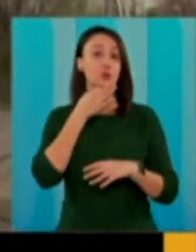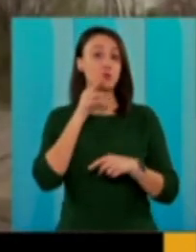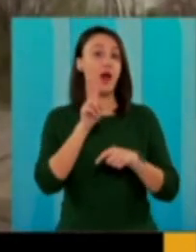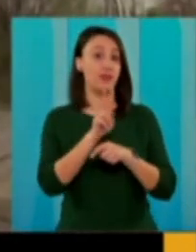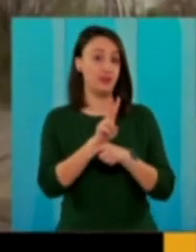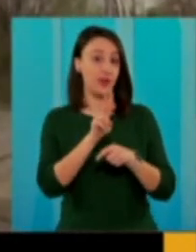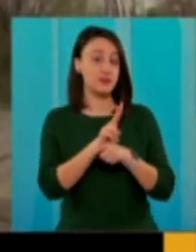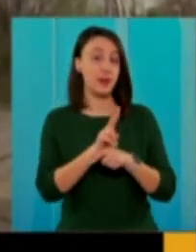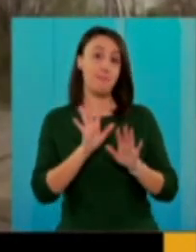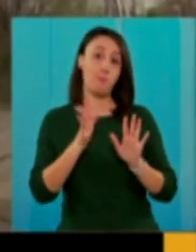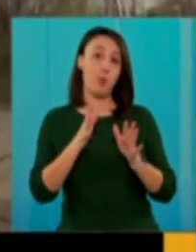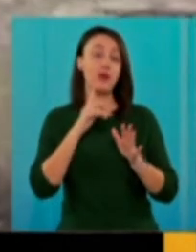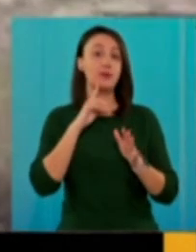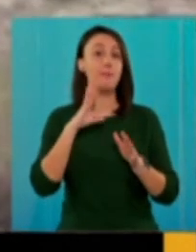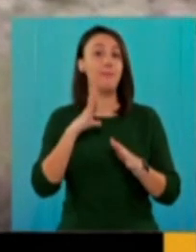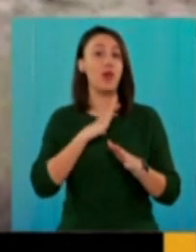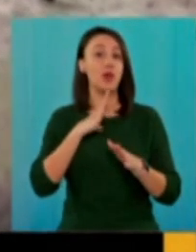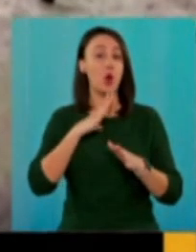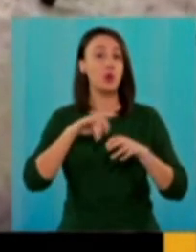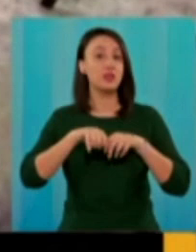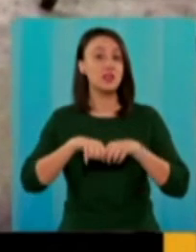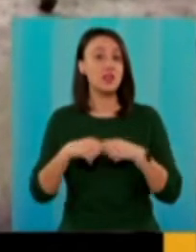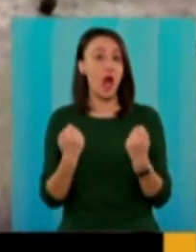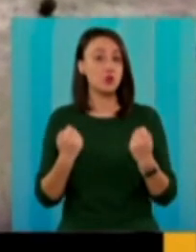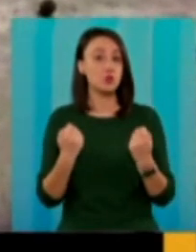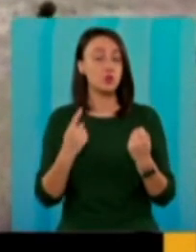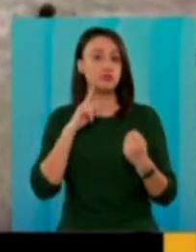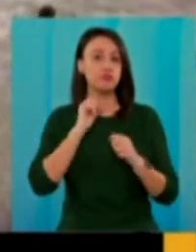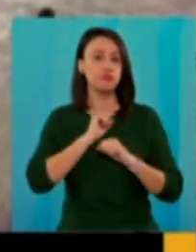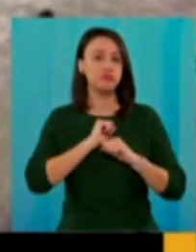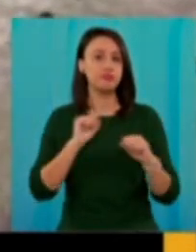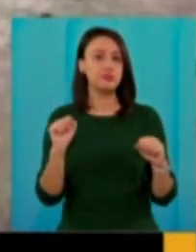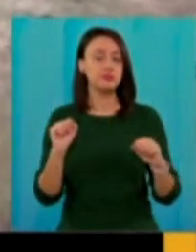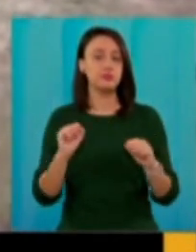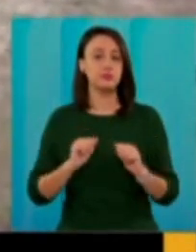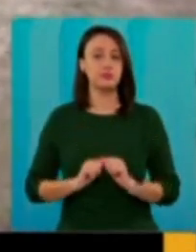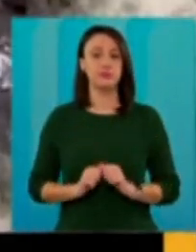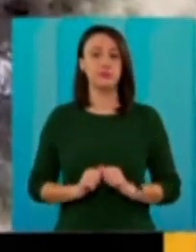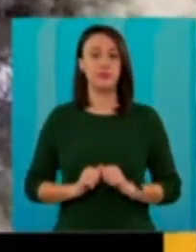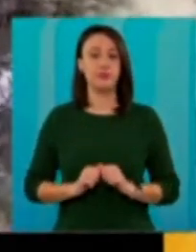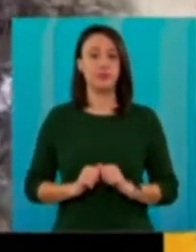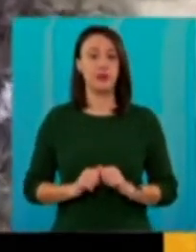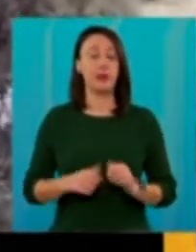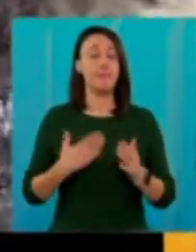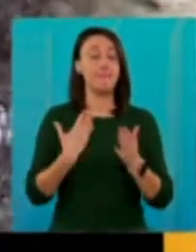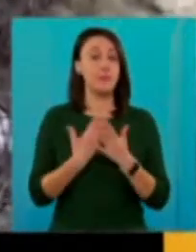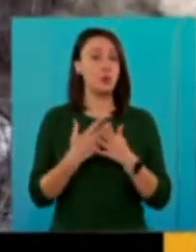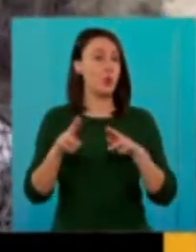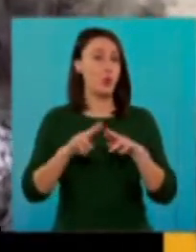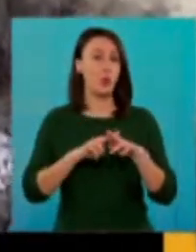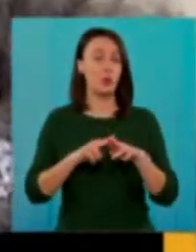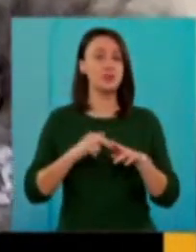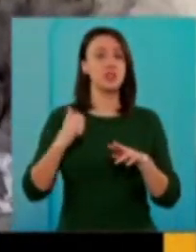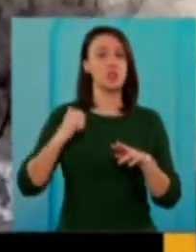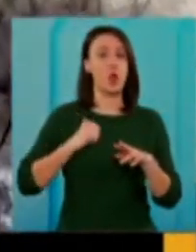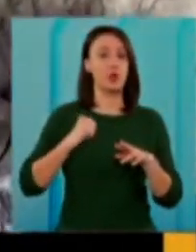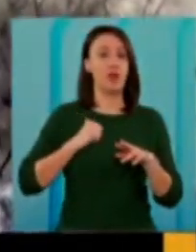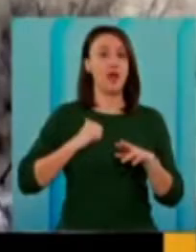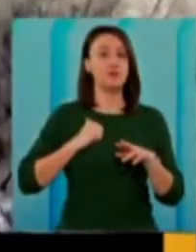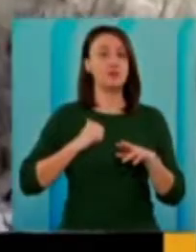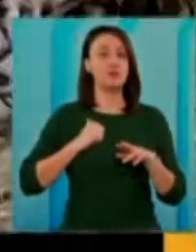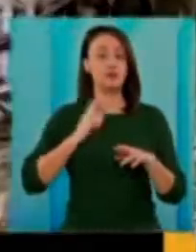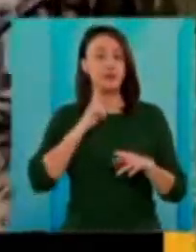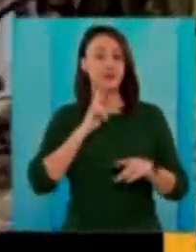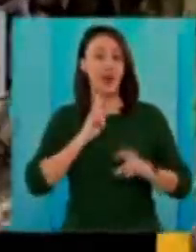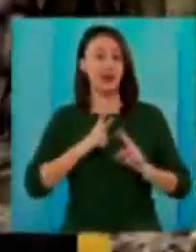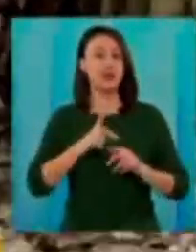un nou dezastru nuclear din cauza bombardamentelor Ruse dar și din cauza modului în care soldații lui Putin tratează personalul care lucrează